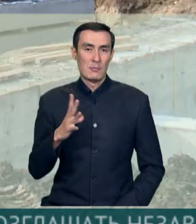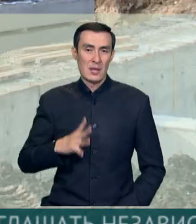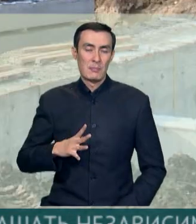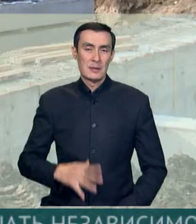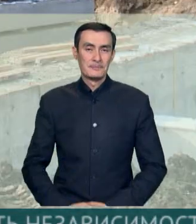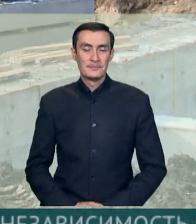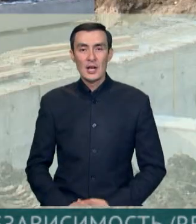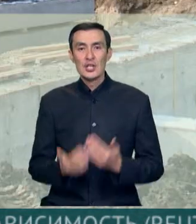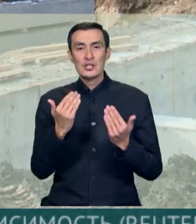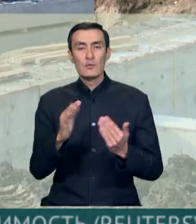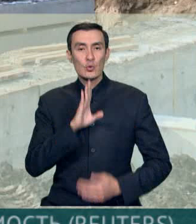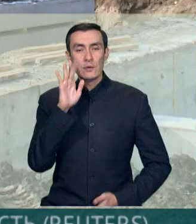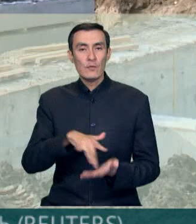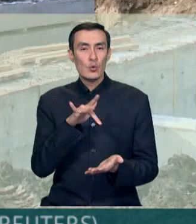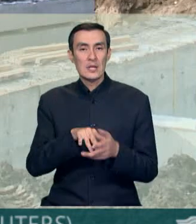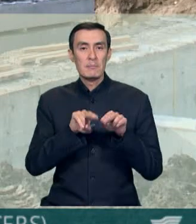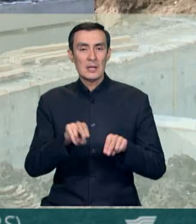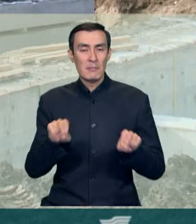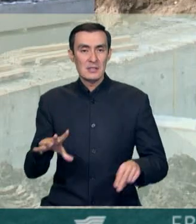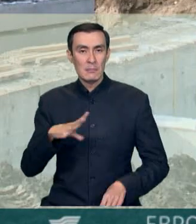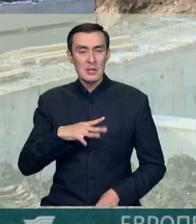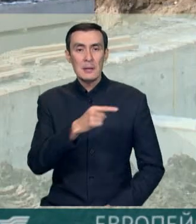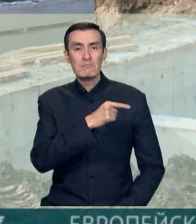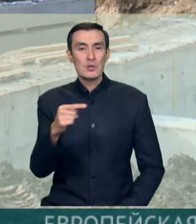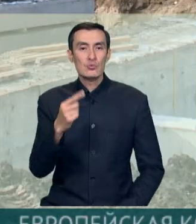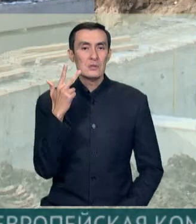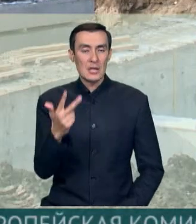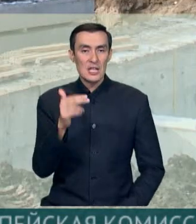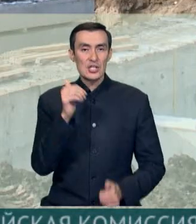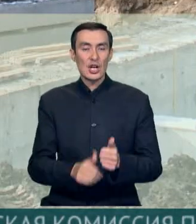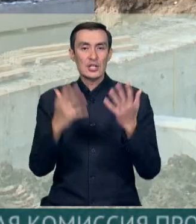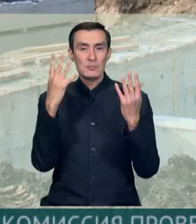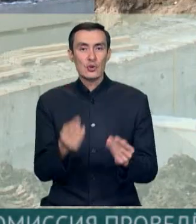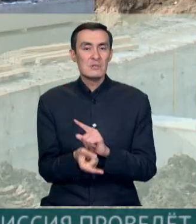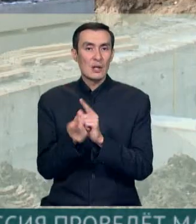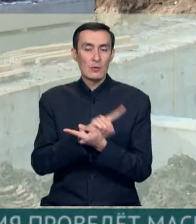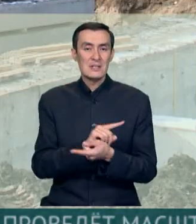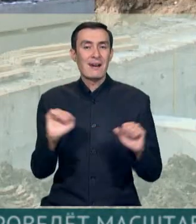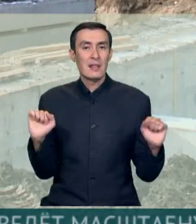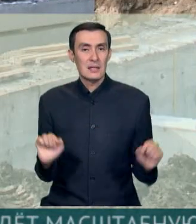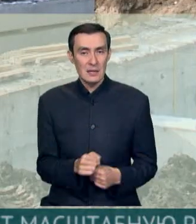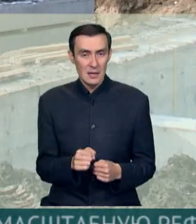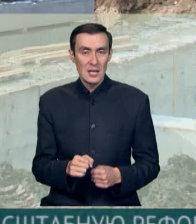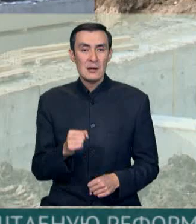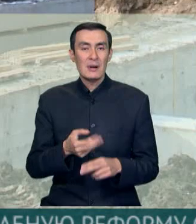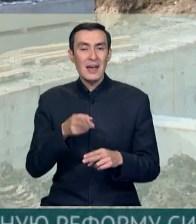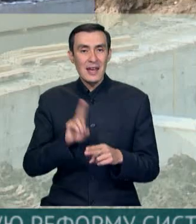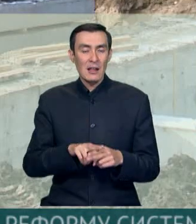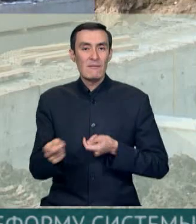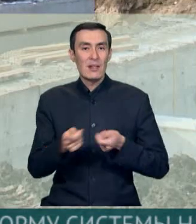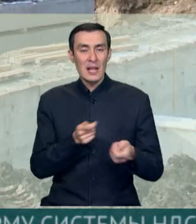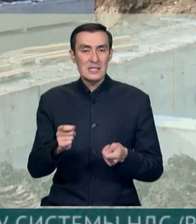потерпеть. Сегодня утром в Петропавловске снова было минус 3. С каждым днем в регионе становится холоднее. При этом местные